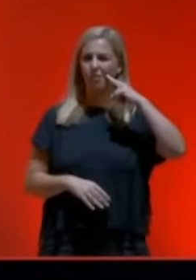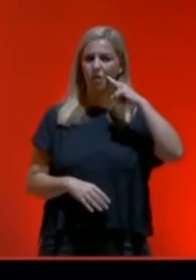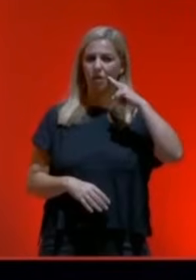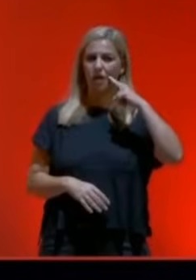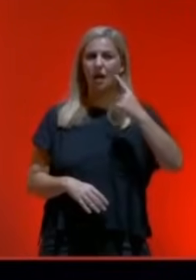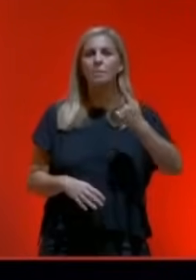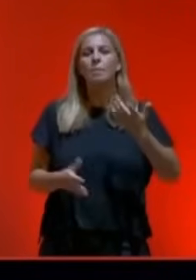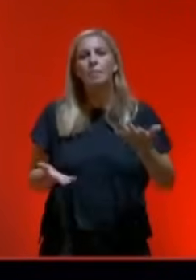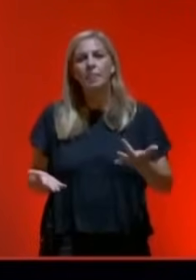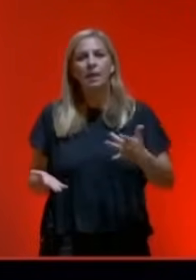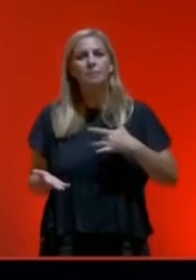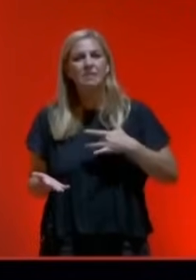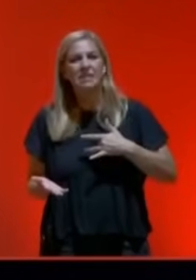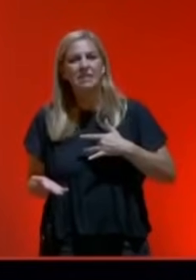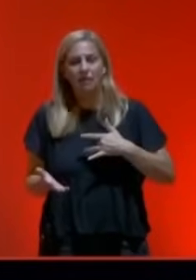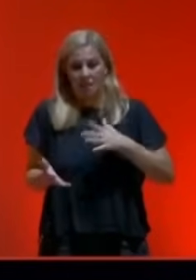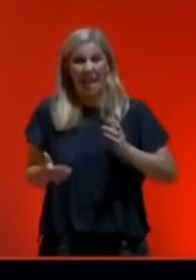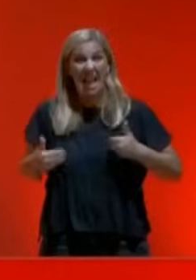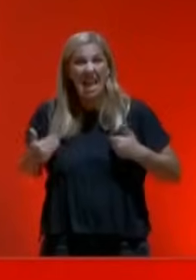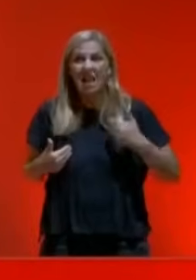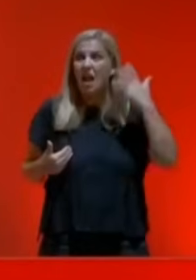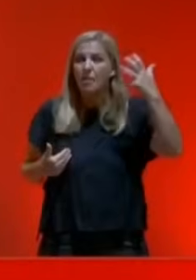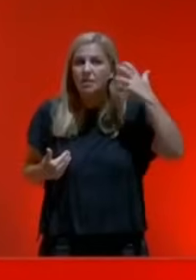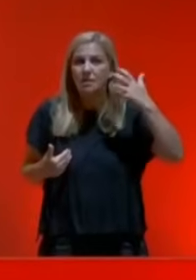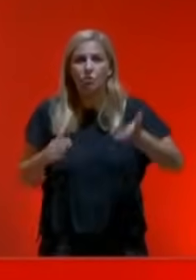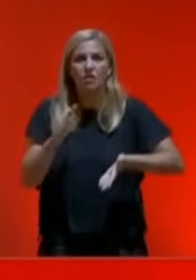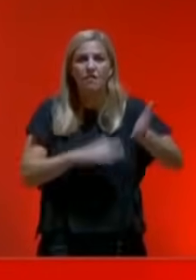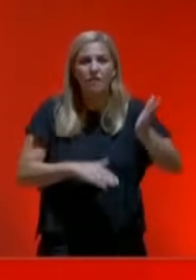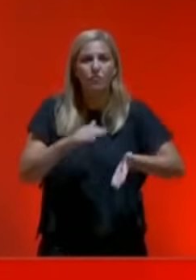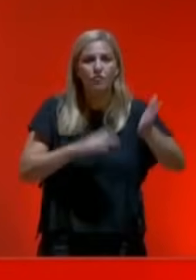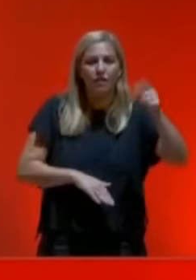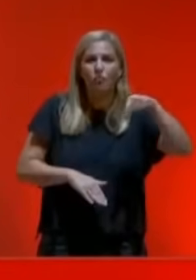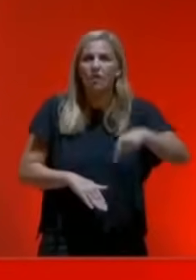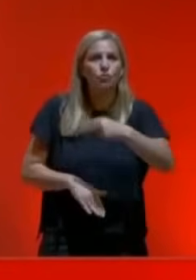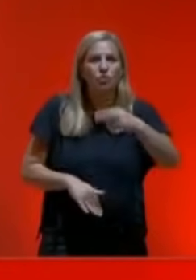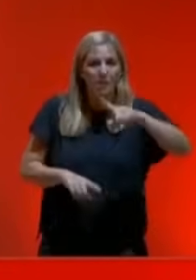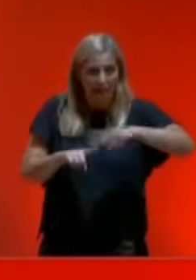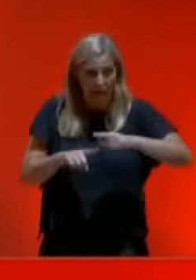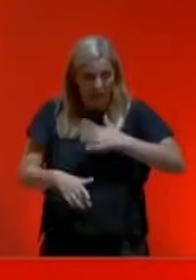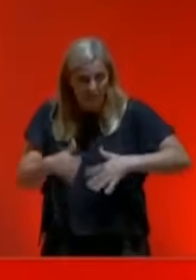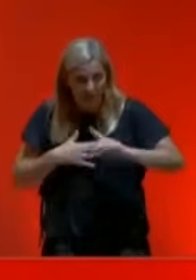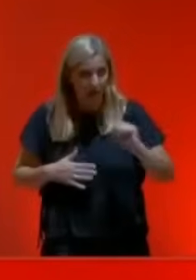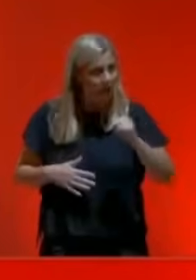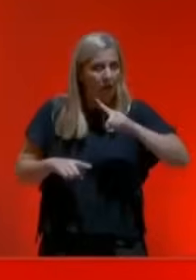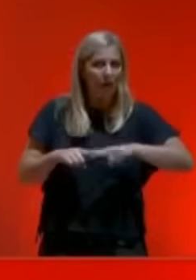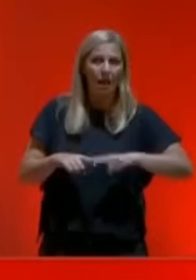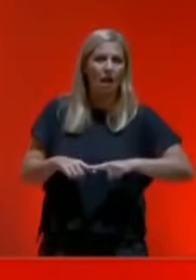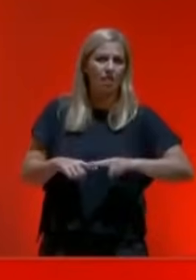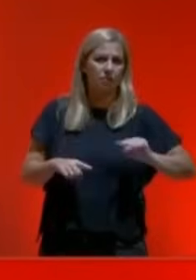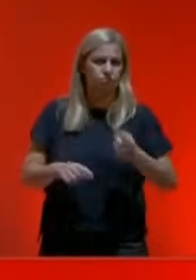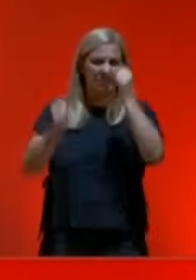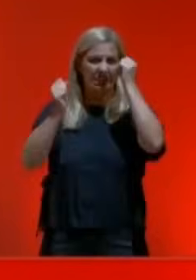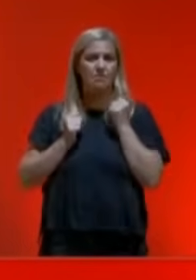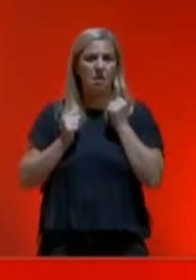την ψυχική και πνευματική δεξαμενή του τόπου. Κρατώντας το ανθρώπινο δυναμικό μας έξω και